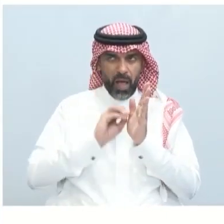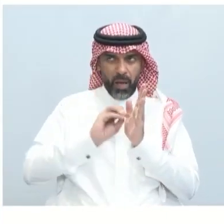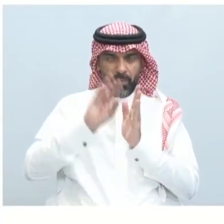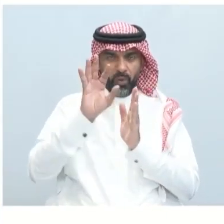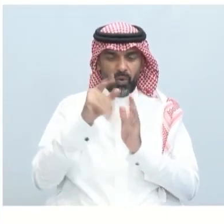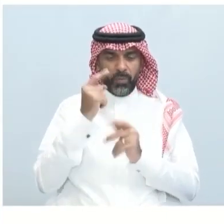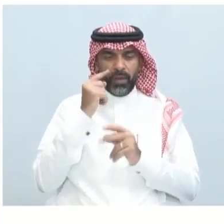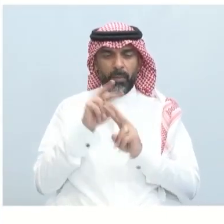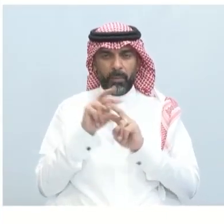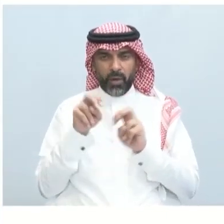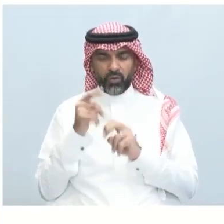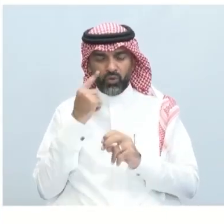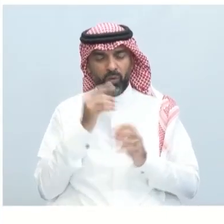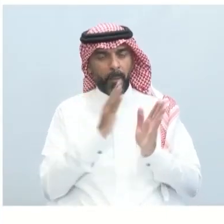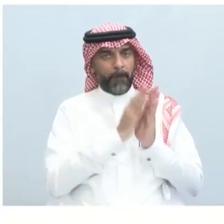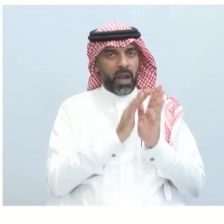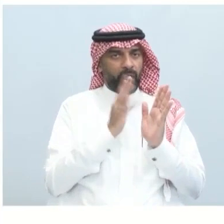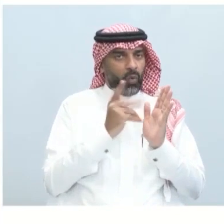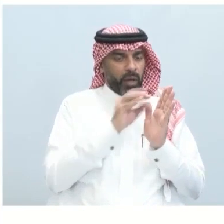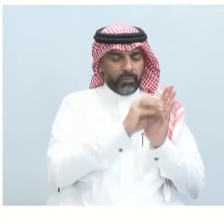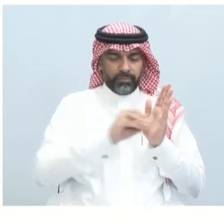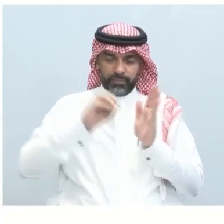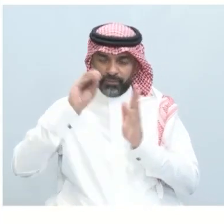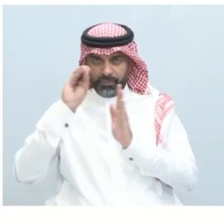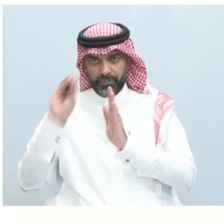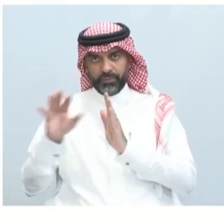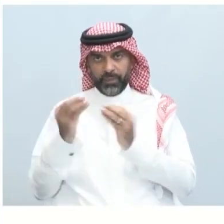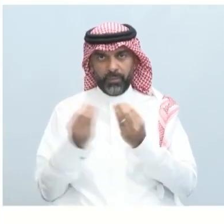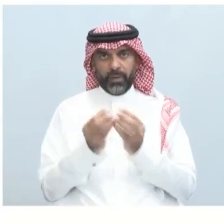Browser ونقوم بتحميل الملف التي قمنا بإنشائه.